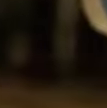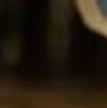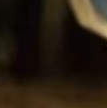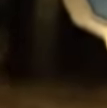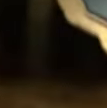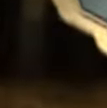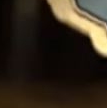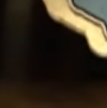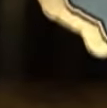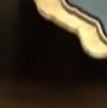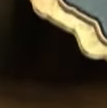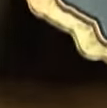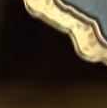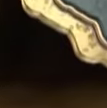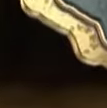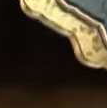فاسألوا